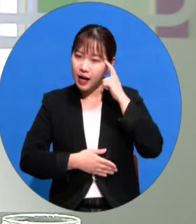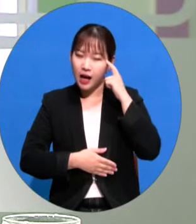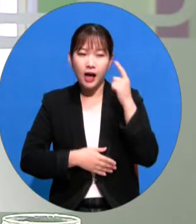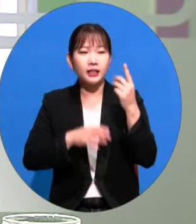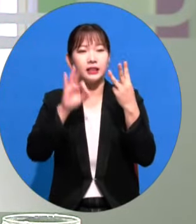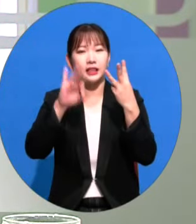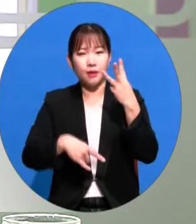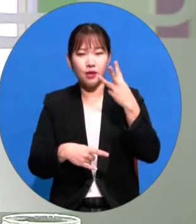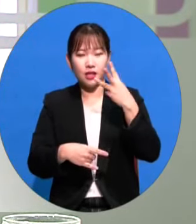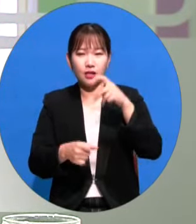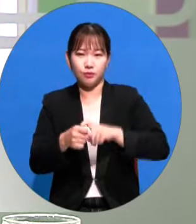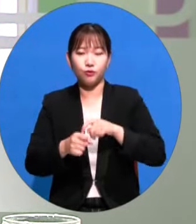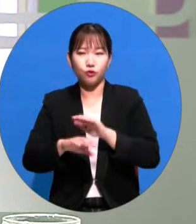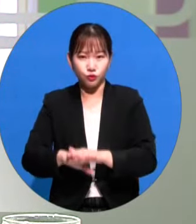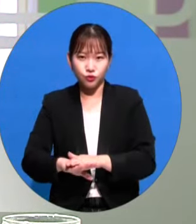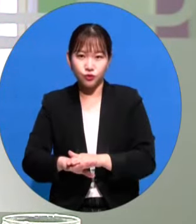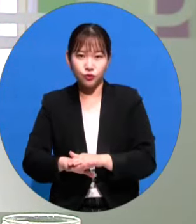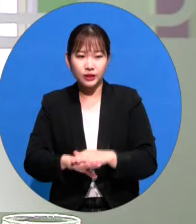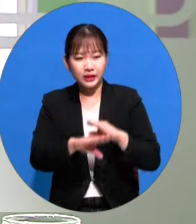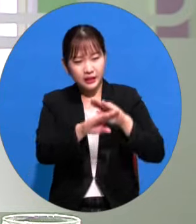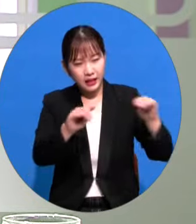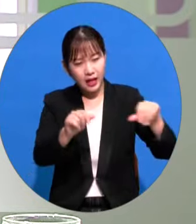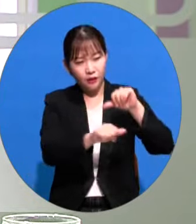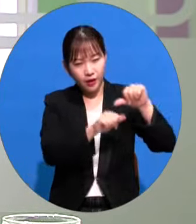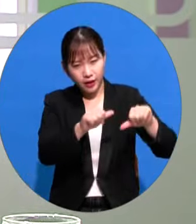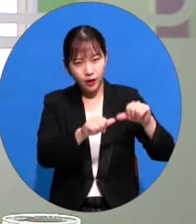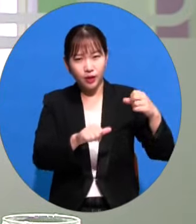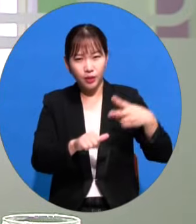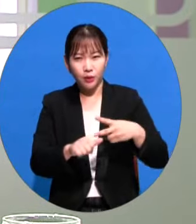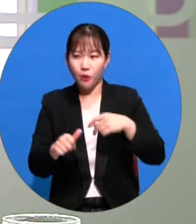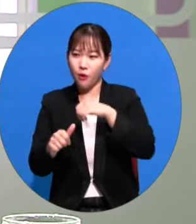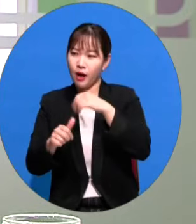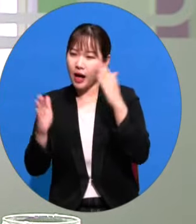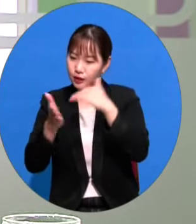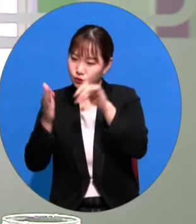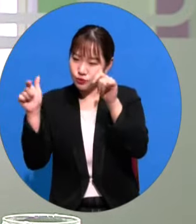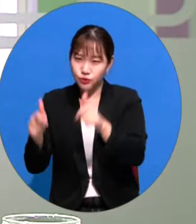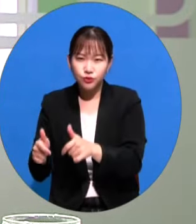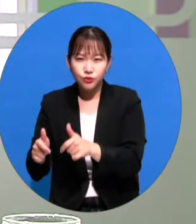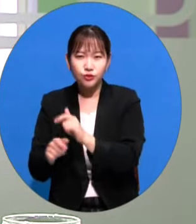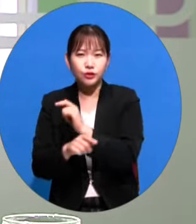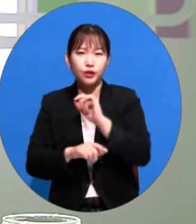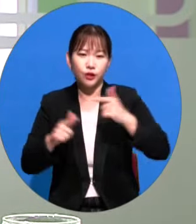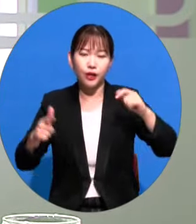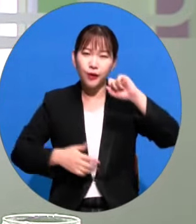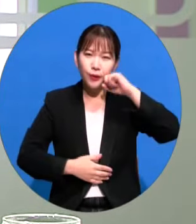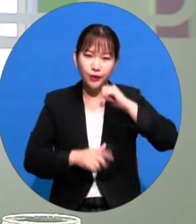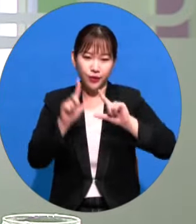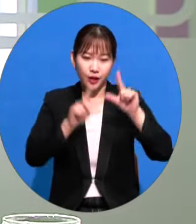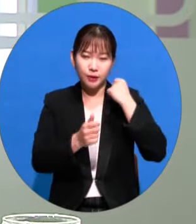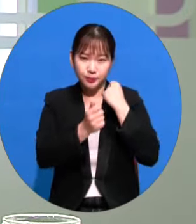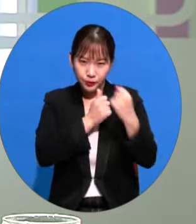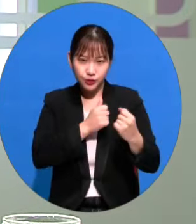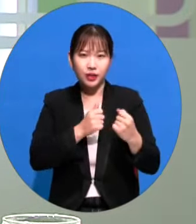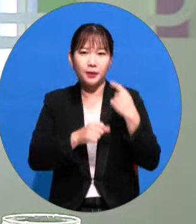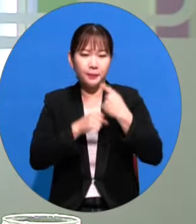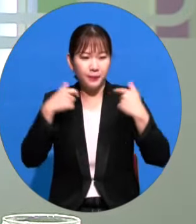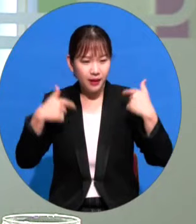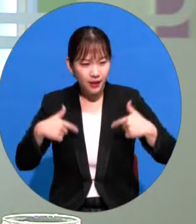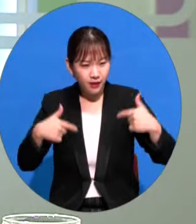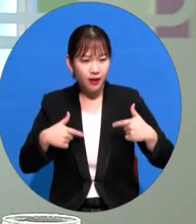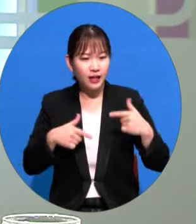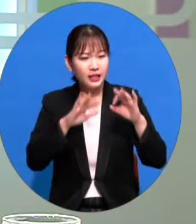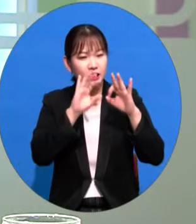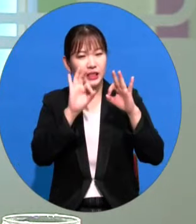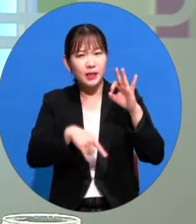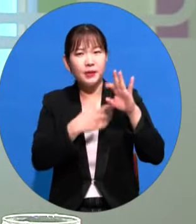3위를 목표로 하고 있습니다. 지리적인 여건과 학령, 인구수 감소 등 어려운 현실 속에서 매년 12박 성적을